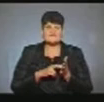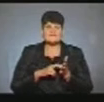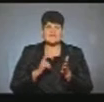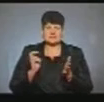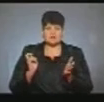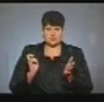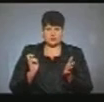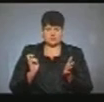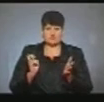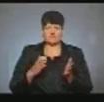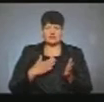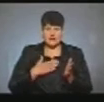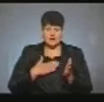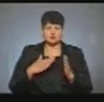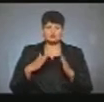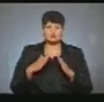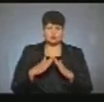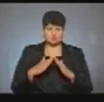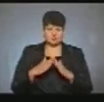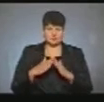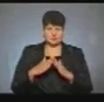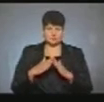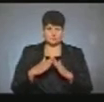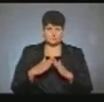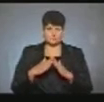відключитися, хоча в нашому будинку